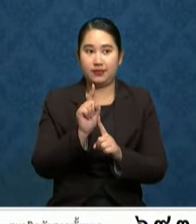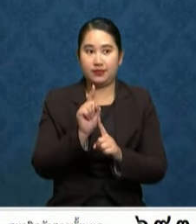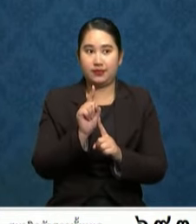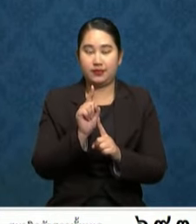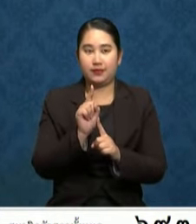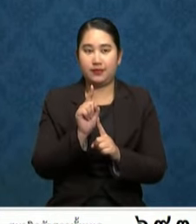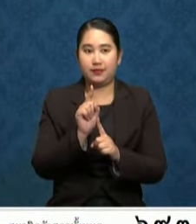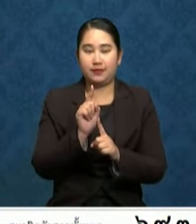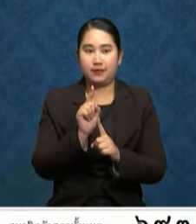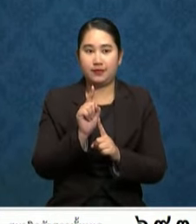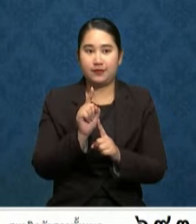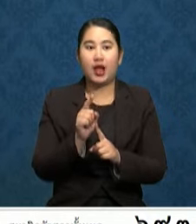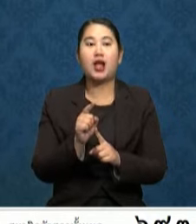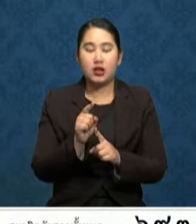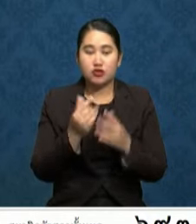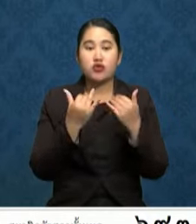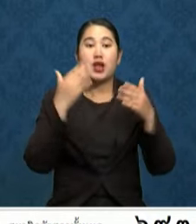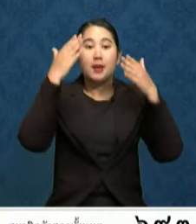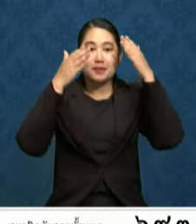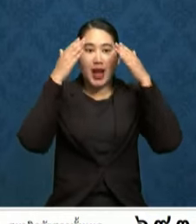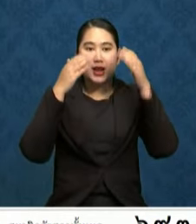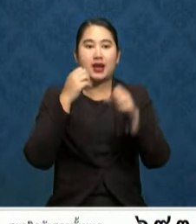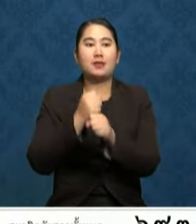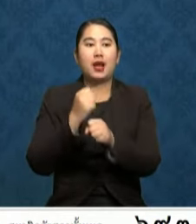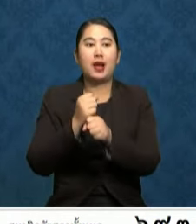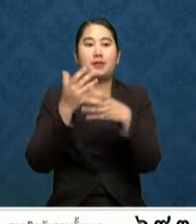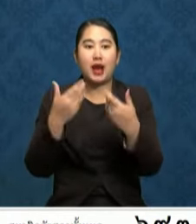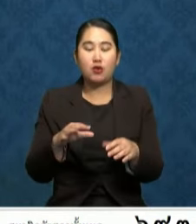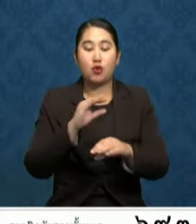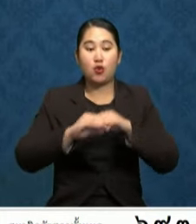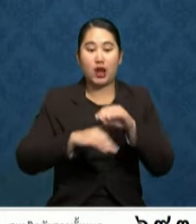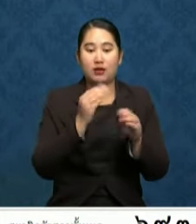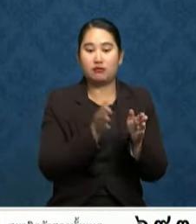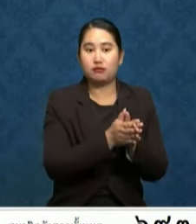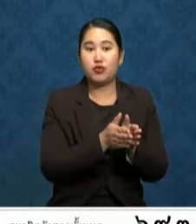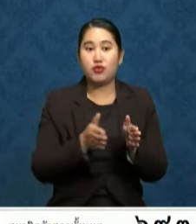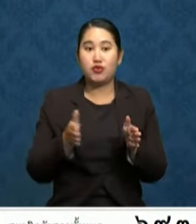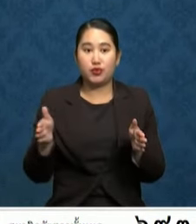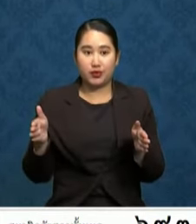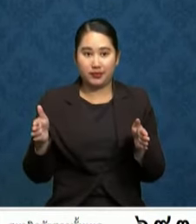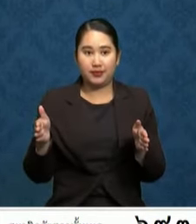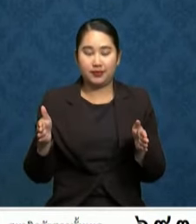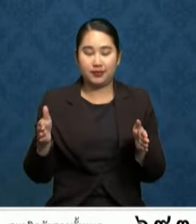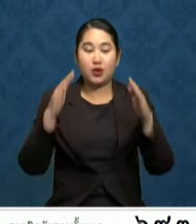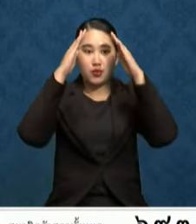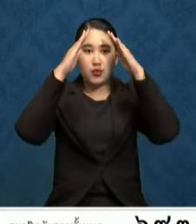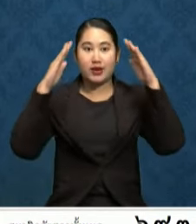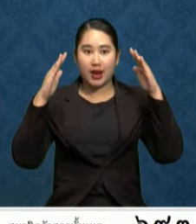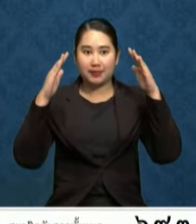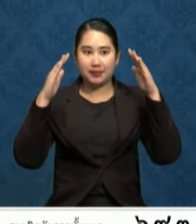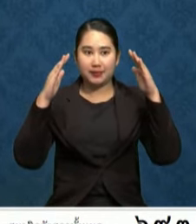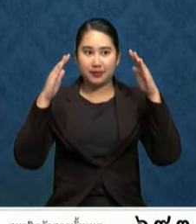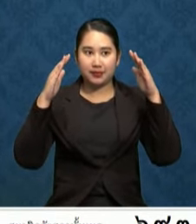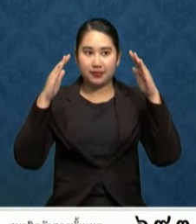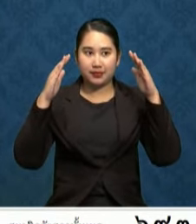คอนดักท่านอาจจะบอกว่ามาเลเซียเขาคอมมิกันไปที่ต้นน้ำเอ่อเวียดนามคอมมิที่ปลาย